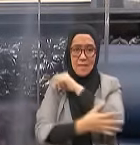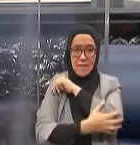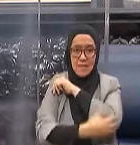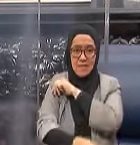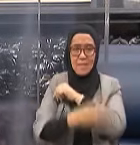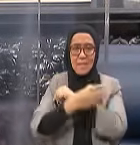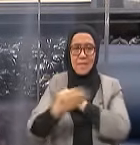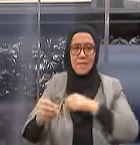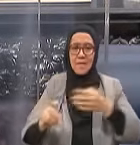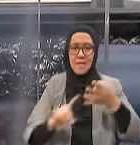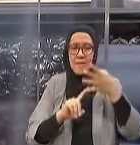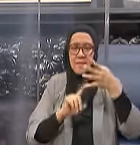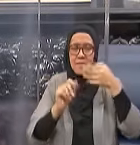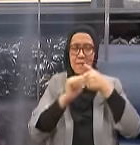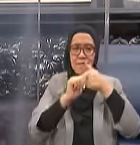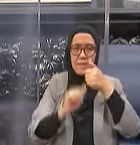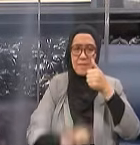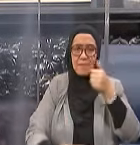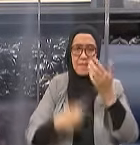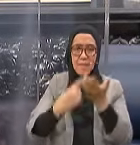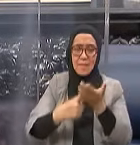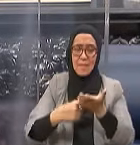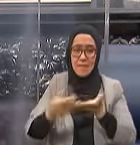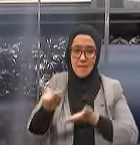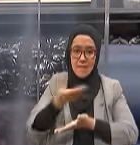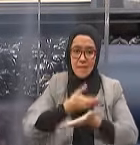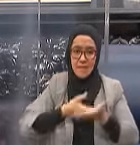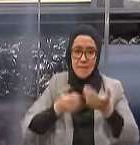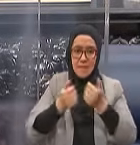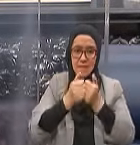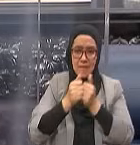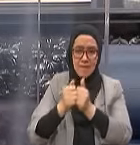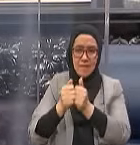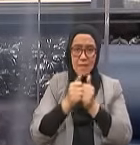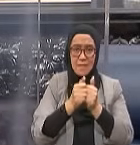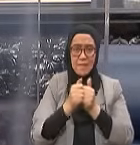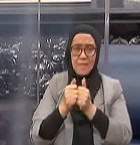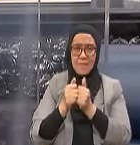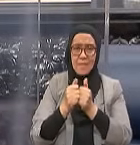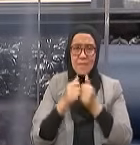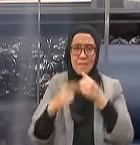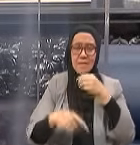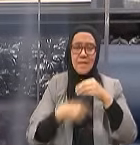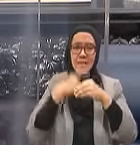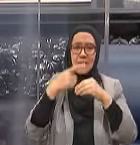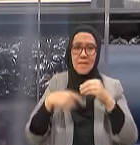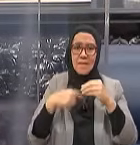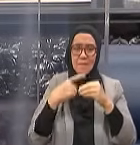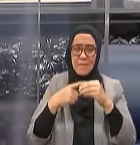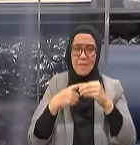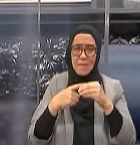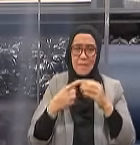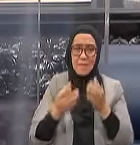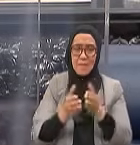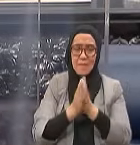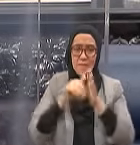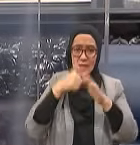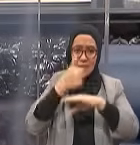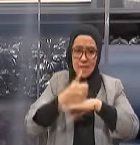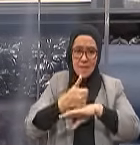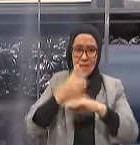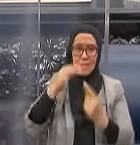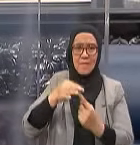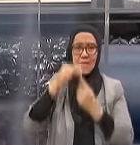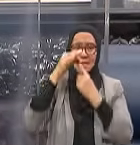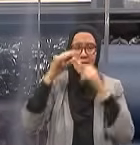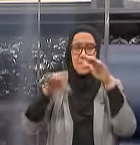keempat jutaan kosa perundingan bersama mengenai tumbuhan khas dibawa pekat 112